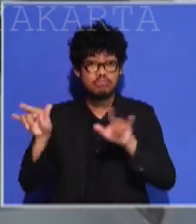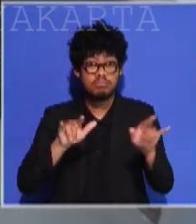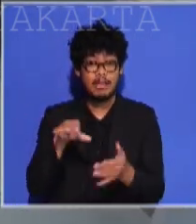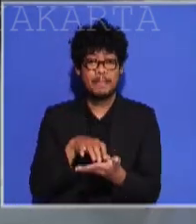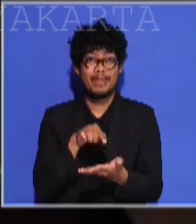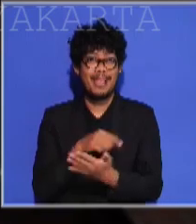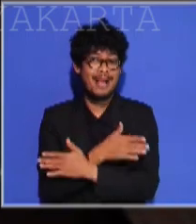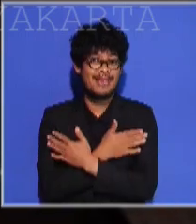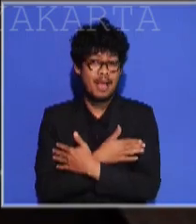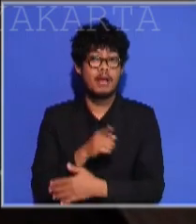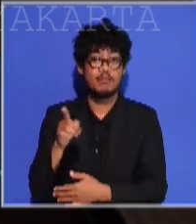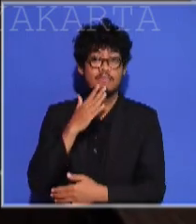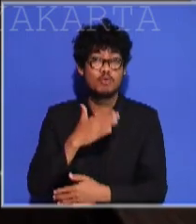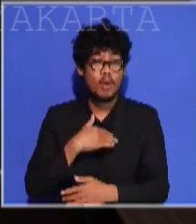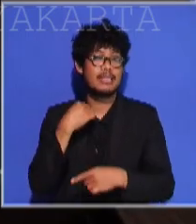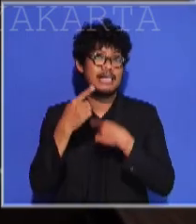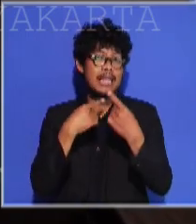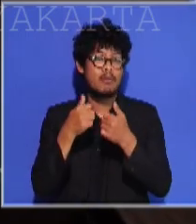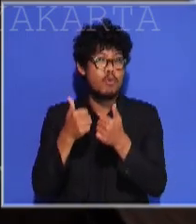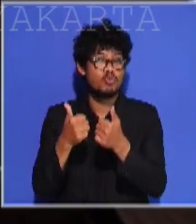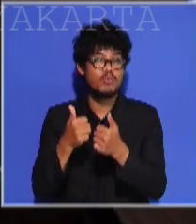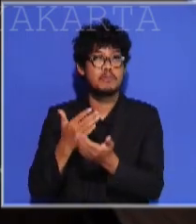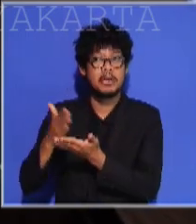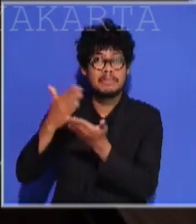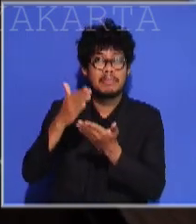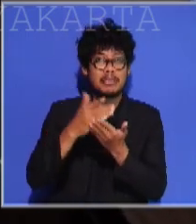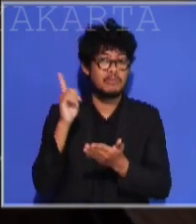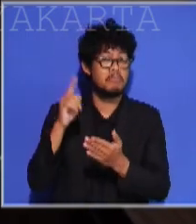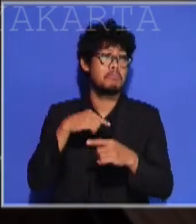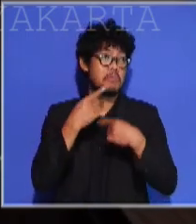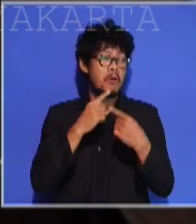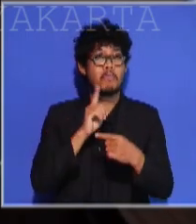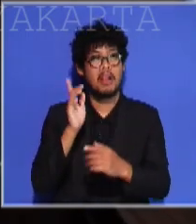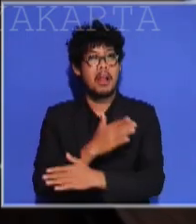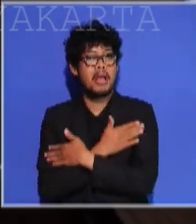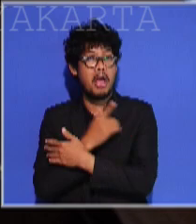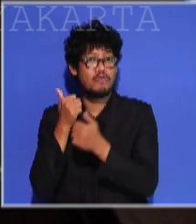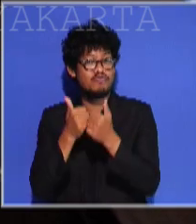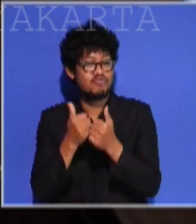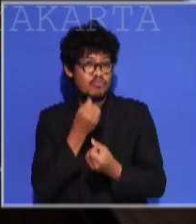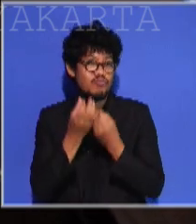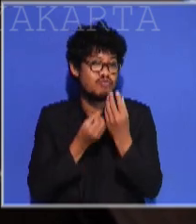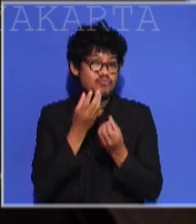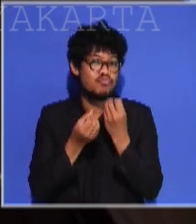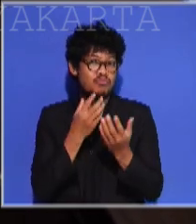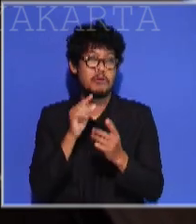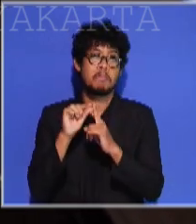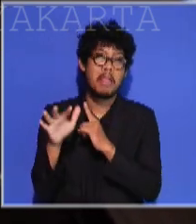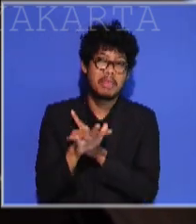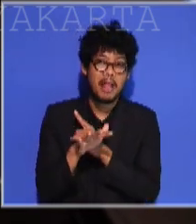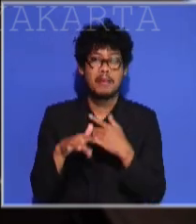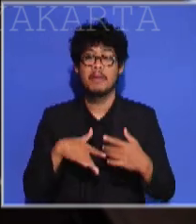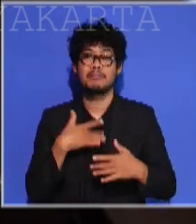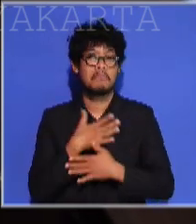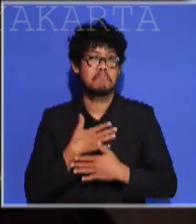ada kesan yang dia sampaikan bahwasanya Aceh itu di luar ekspektasi mereka. Dan mereka akan menyampaikan yang mereka rasakan. Mudah-mudahan